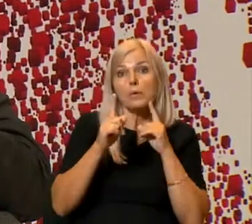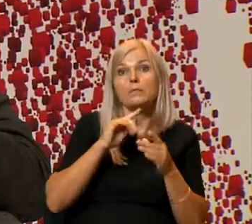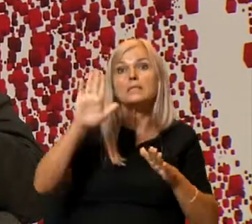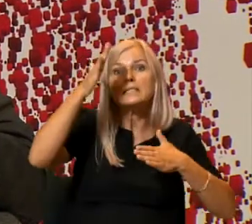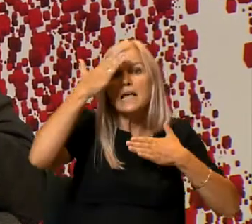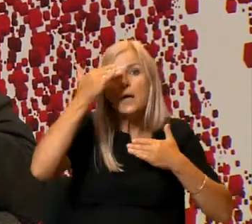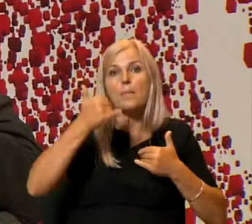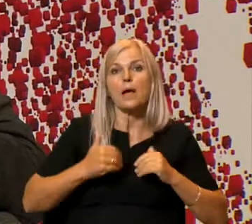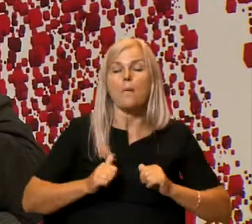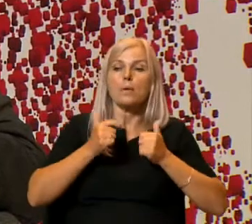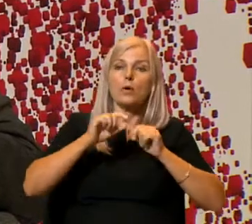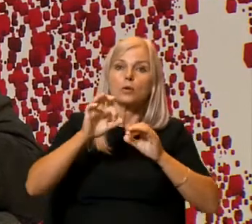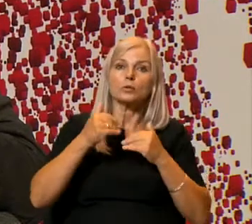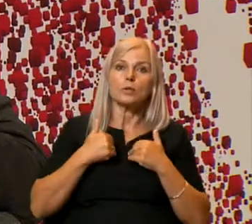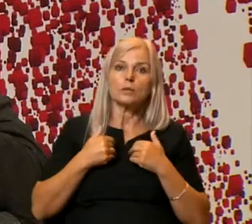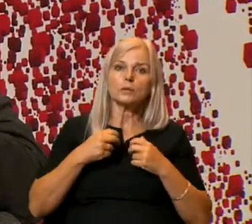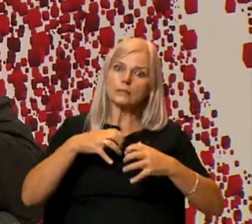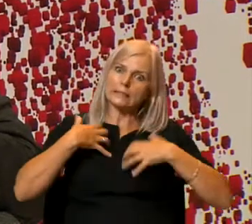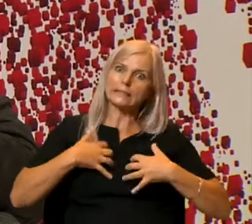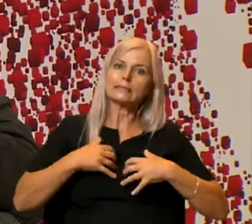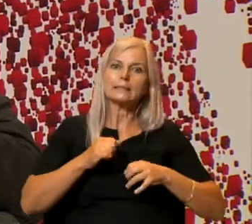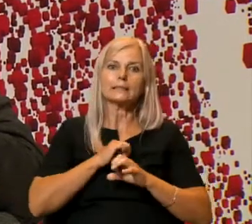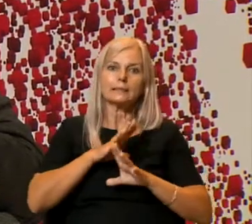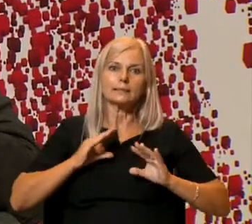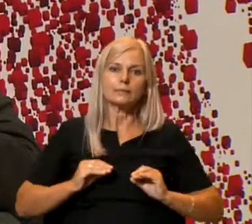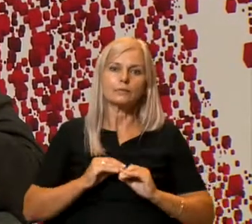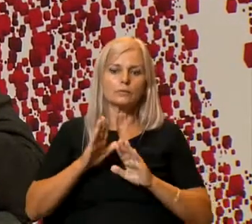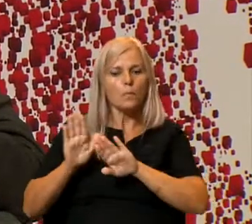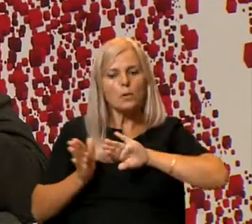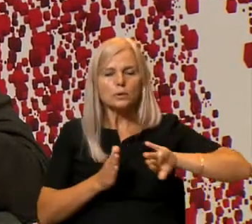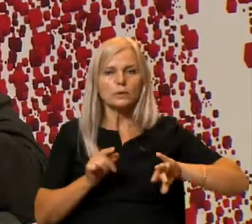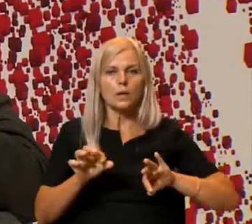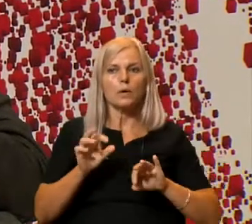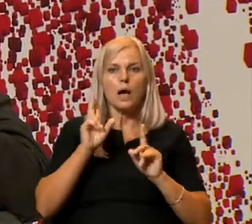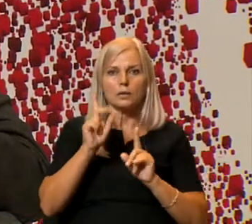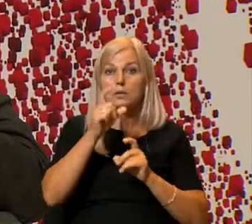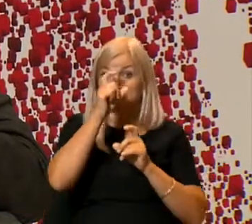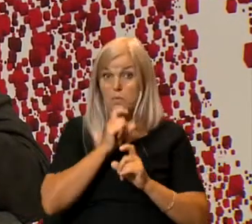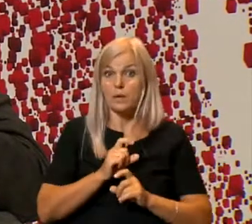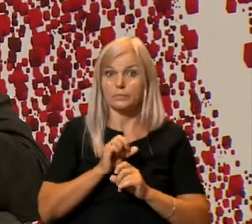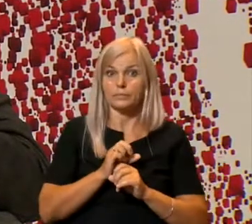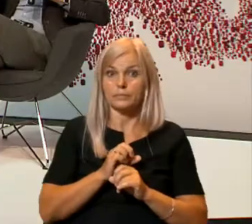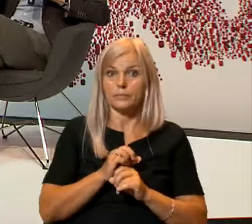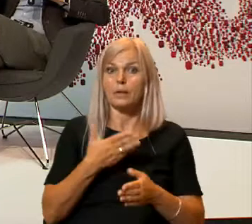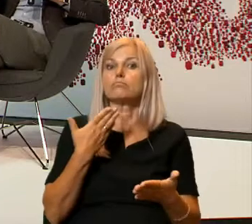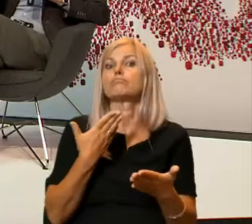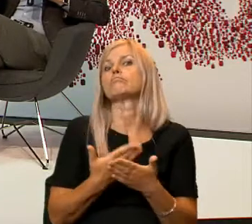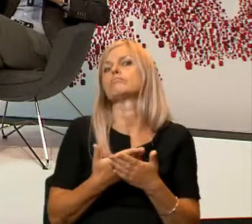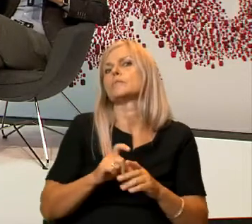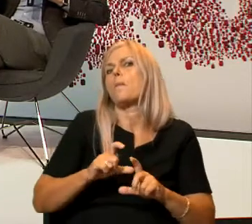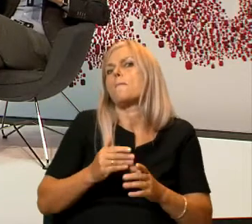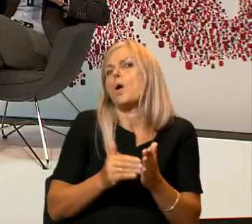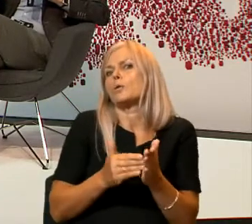aby mogli naprawdę się wściec na tych pozostałych. I to jest naprawdę złe. A więc czego